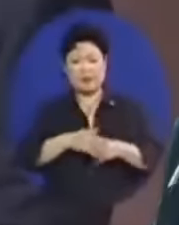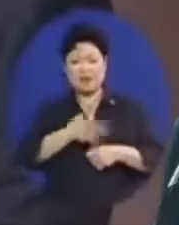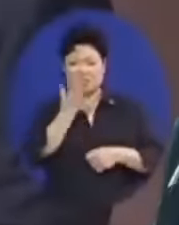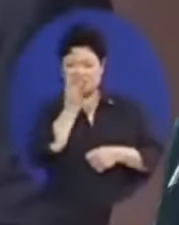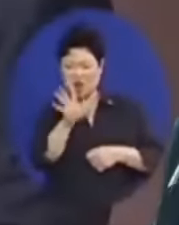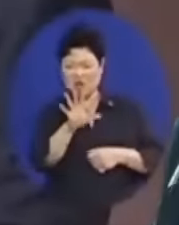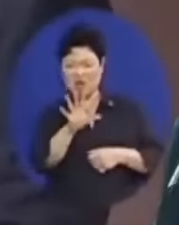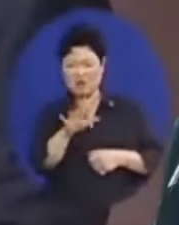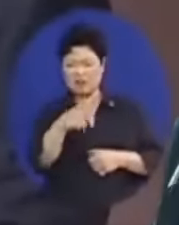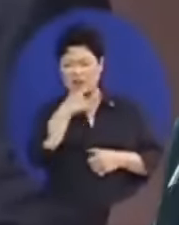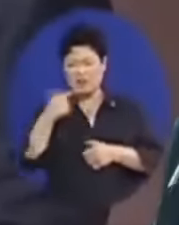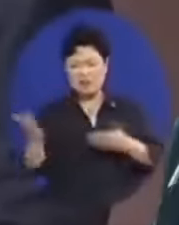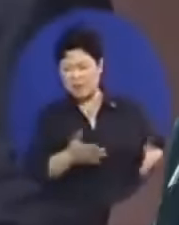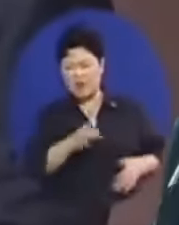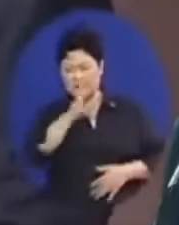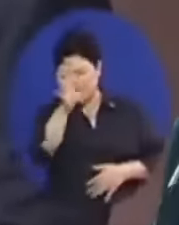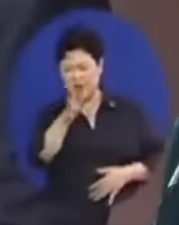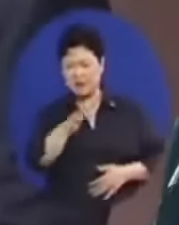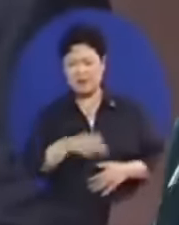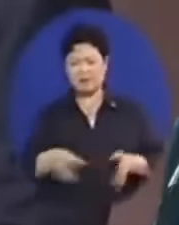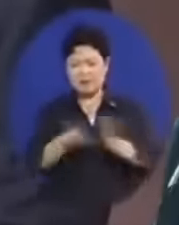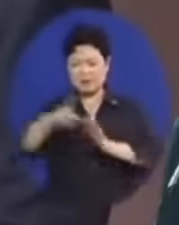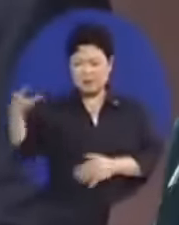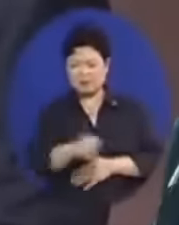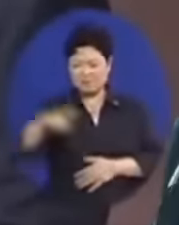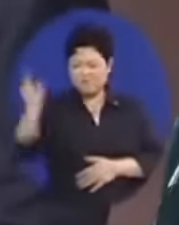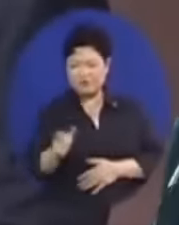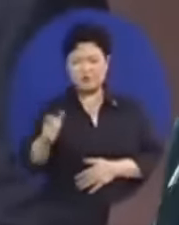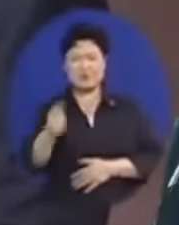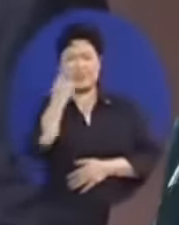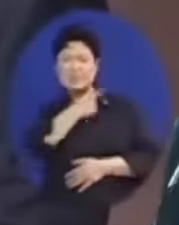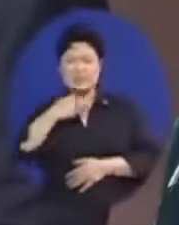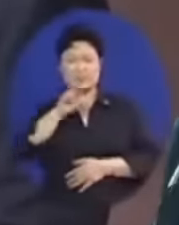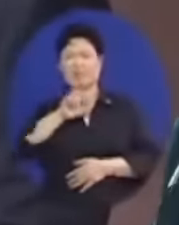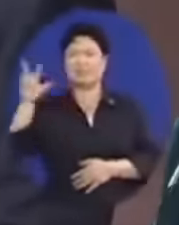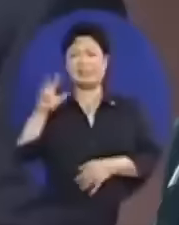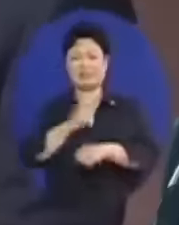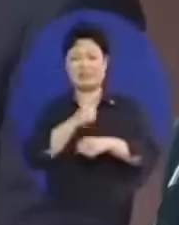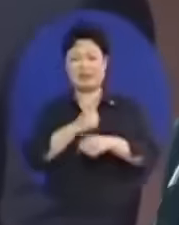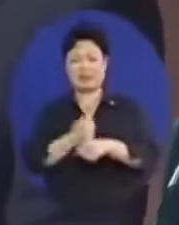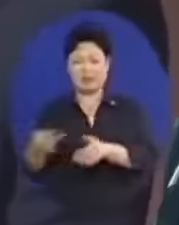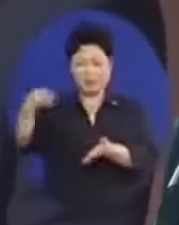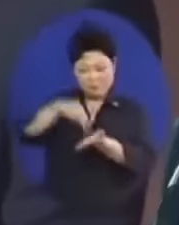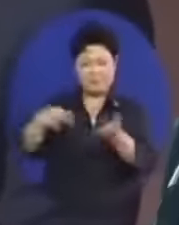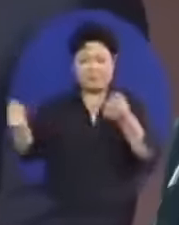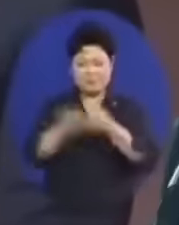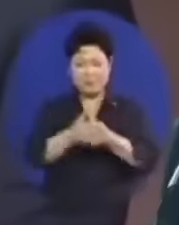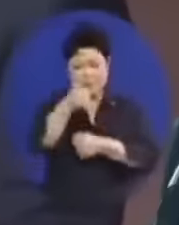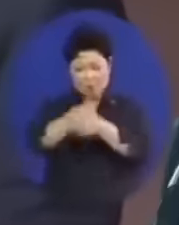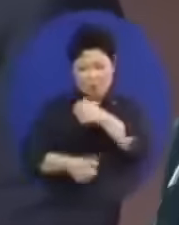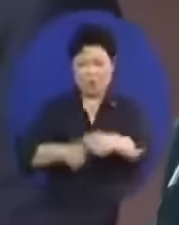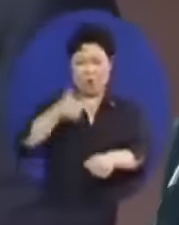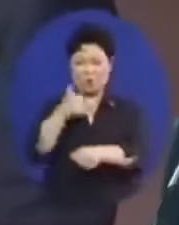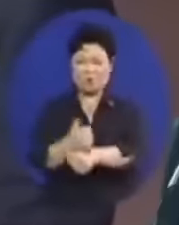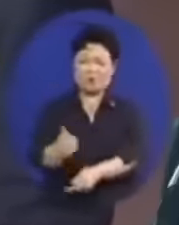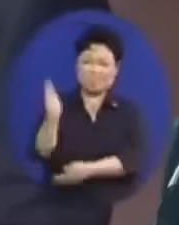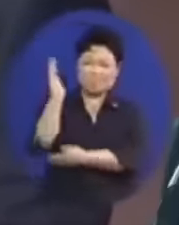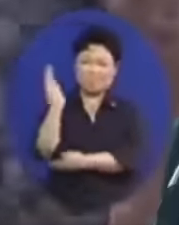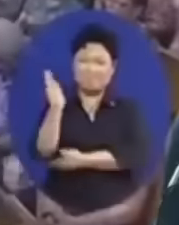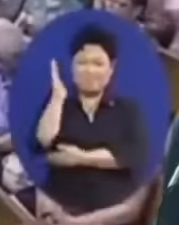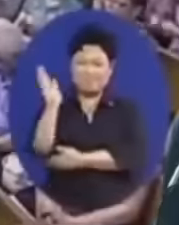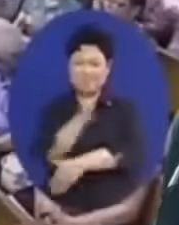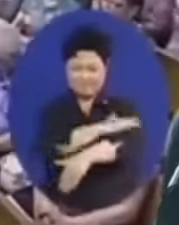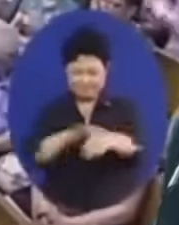않는다. 그런 믿음으로 후세에 입으로 시인하고 섰기 때문에 50년의 목회 생활을